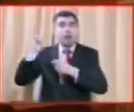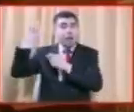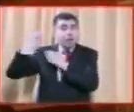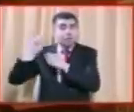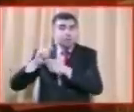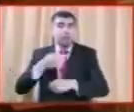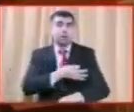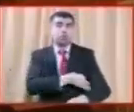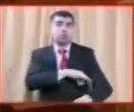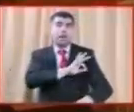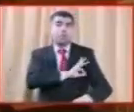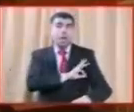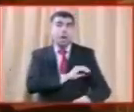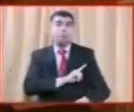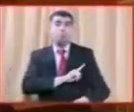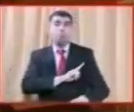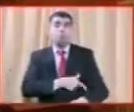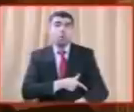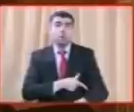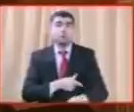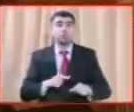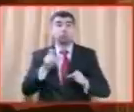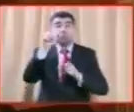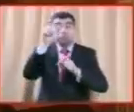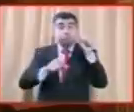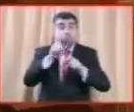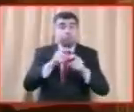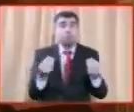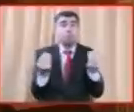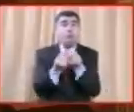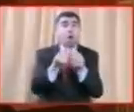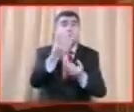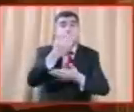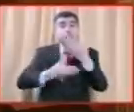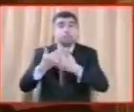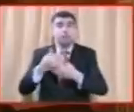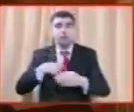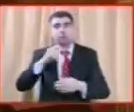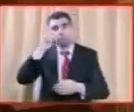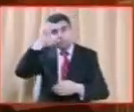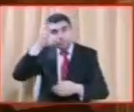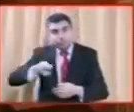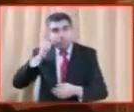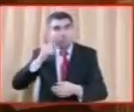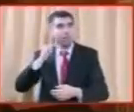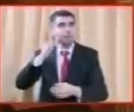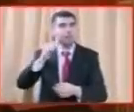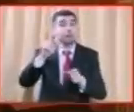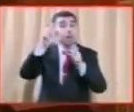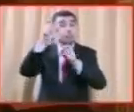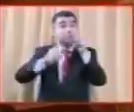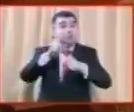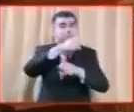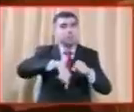والدرك والمواطنين. وهذه هنا كنبغي نحيي واحد العدد ديال المواطنين اللي